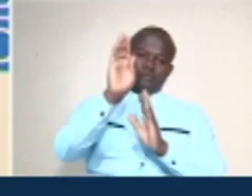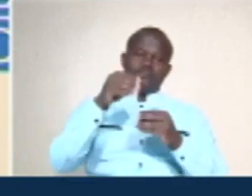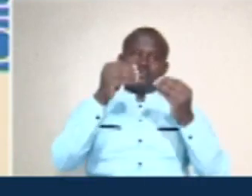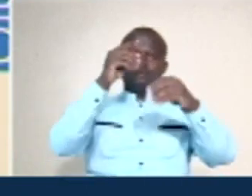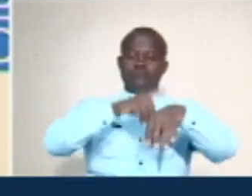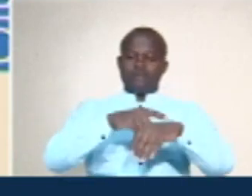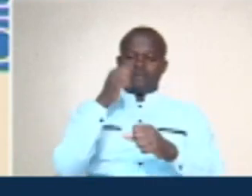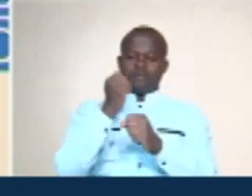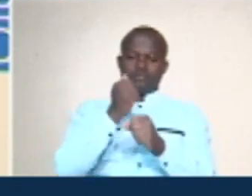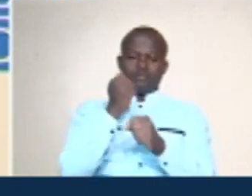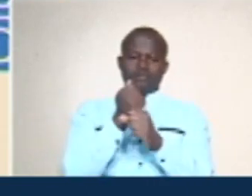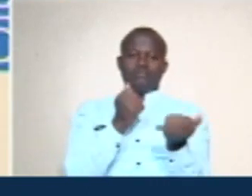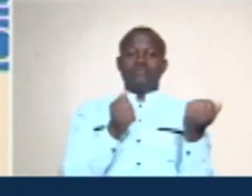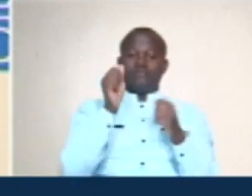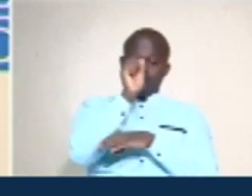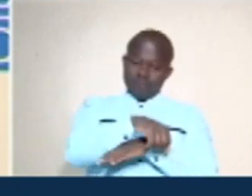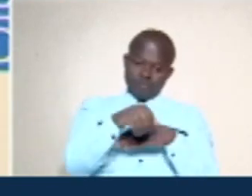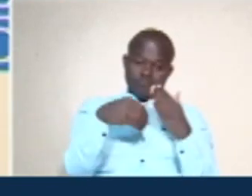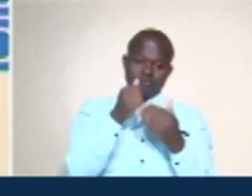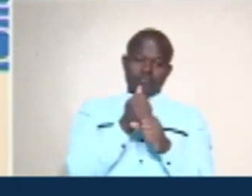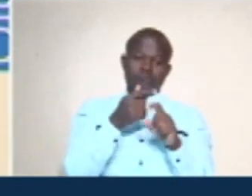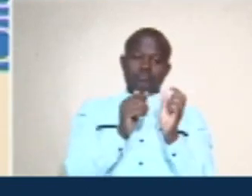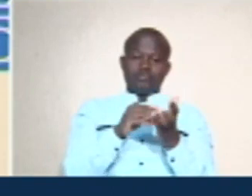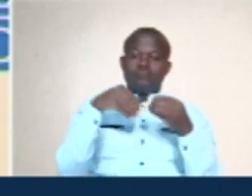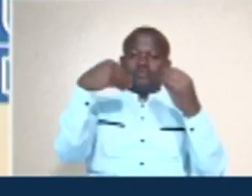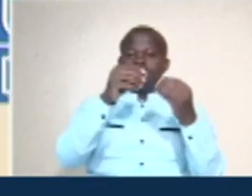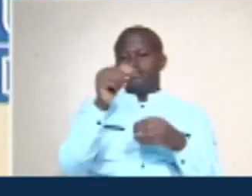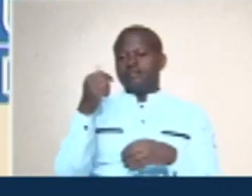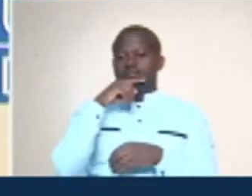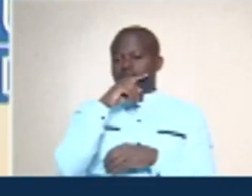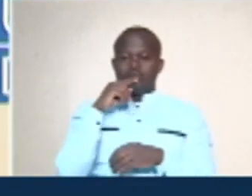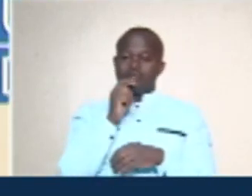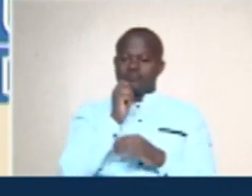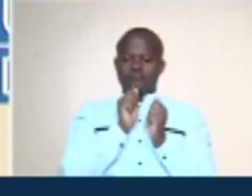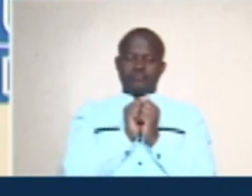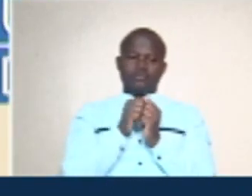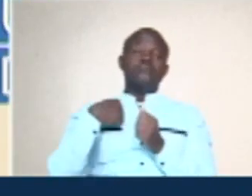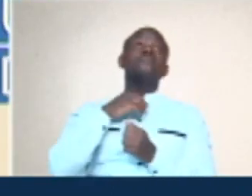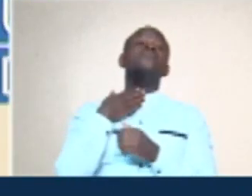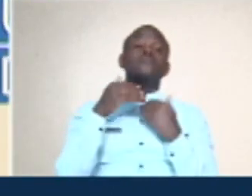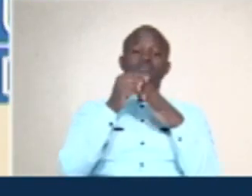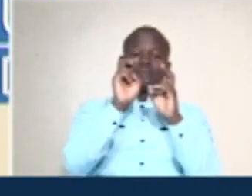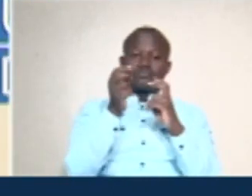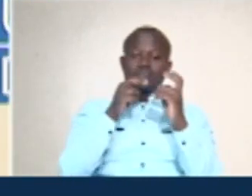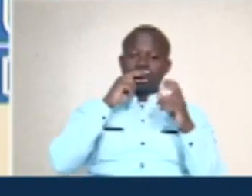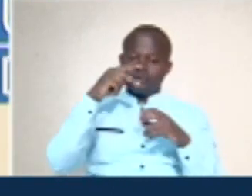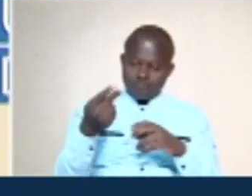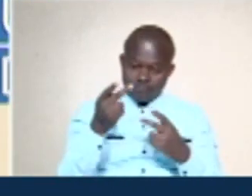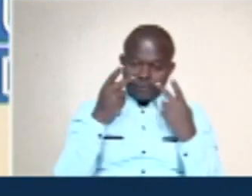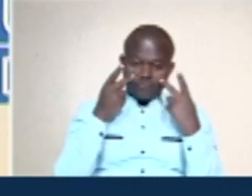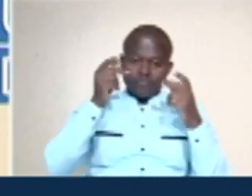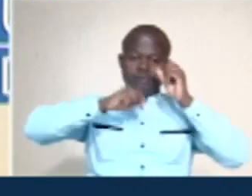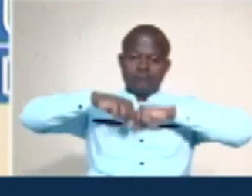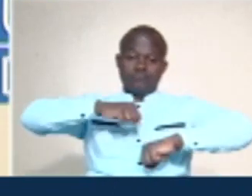n'umwanya wo gukura barushaho kubinoza ndetse babigeza no kuyandi masoko dushaka ko ibi bisubizo tubona mano